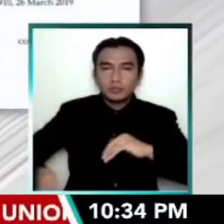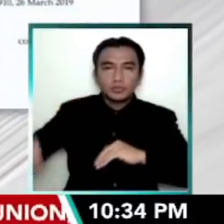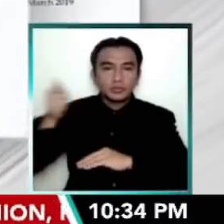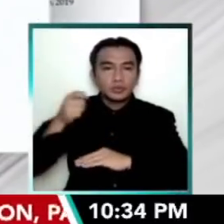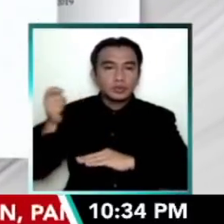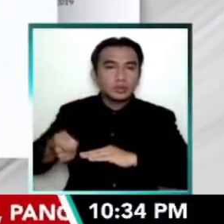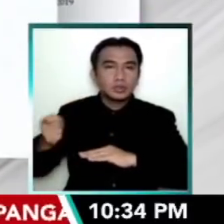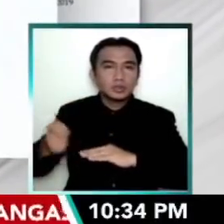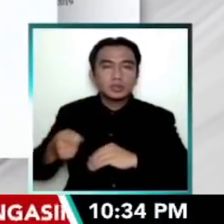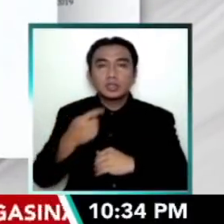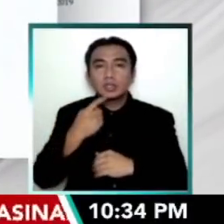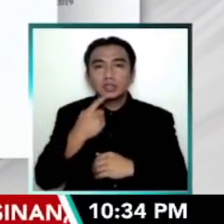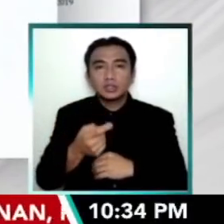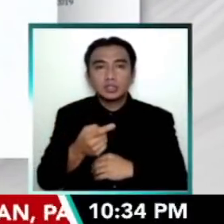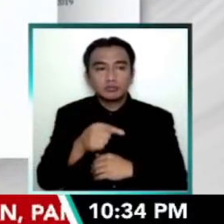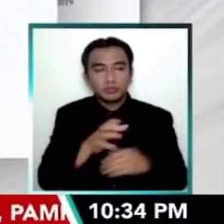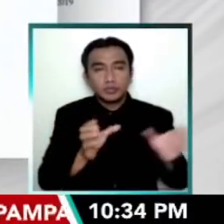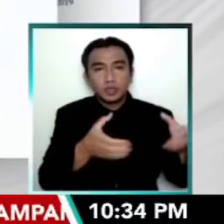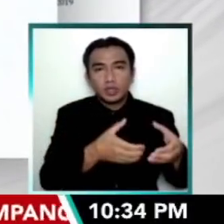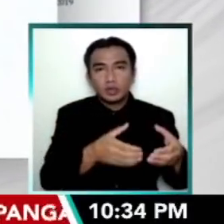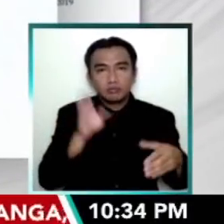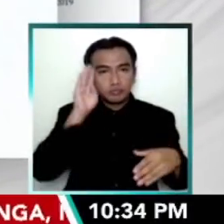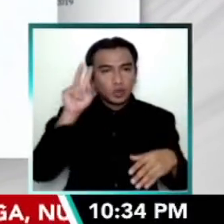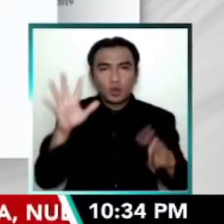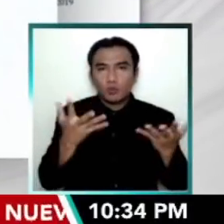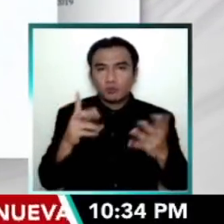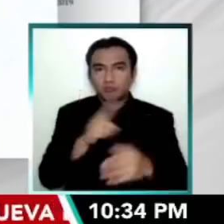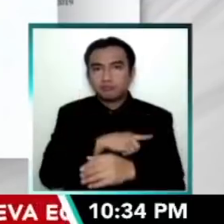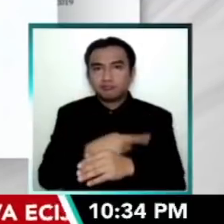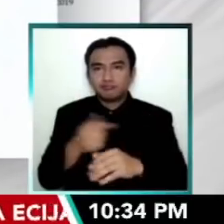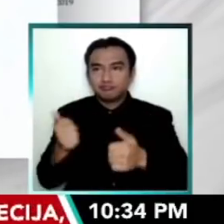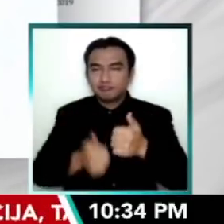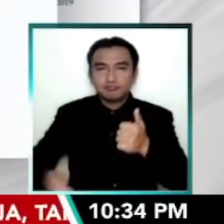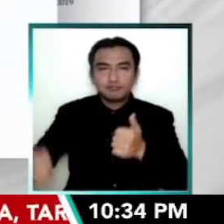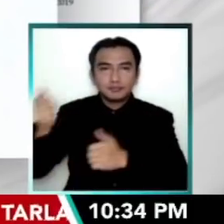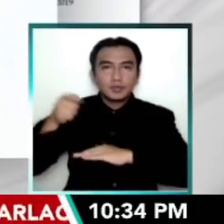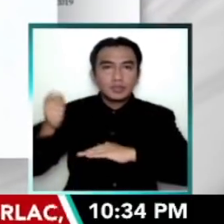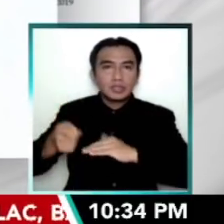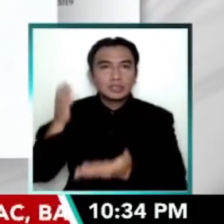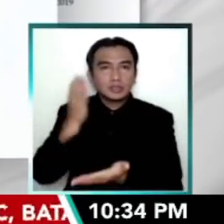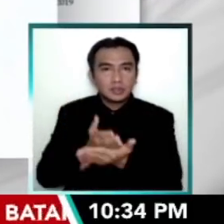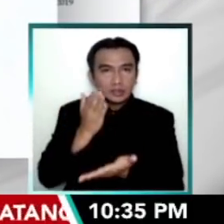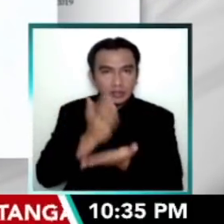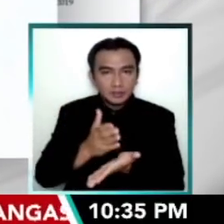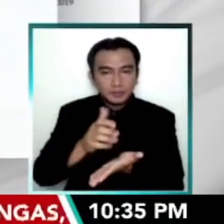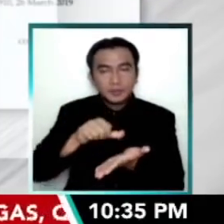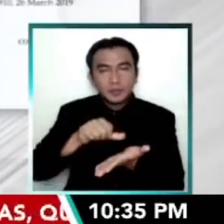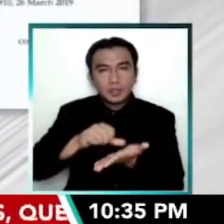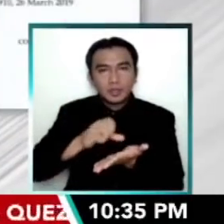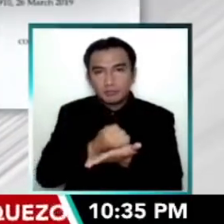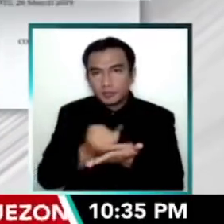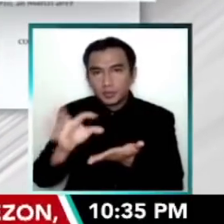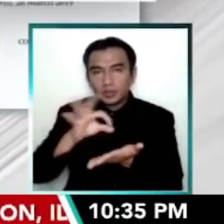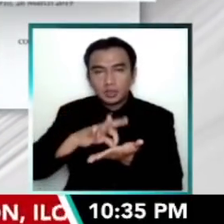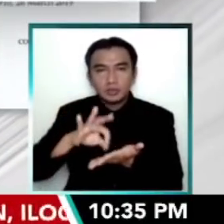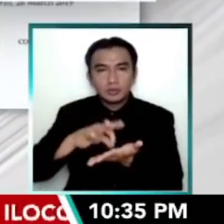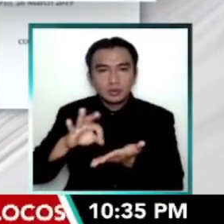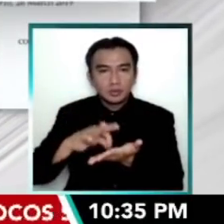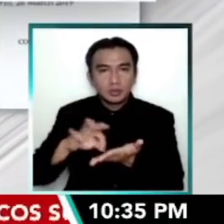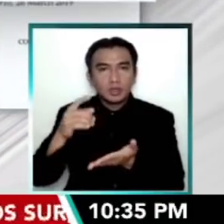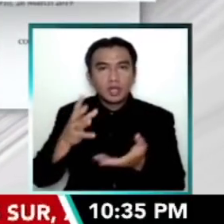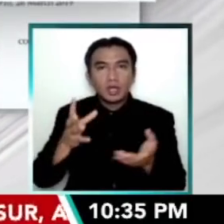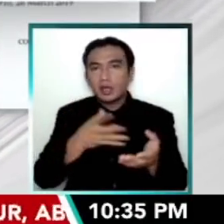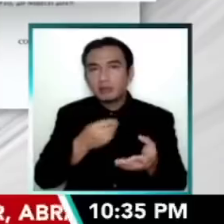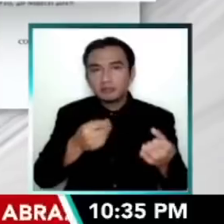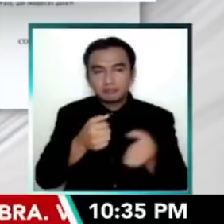Marcos, walang kapangyarihan ng Korte Suprema na pigilan ang canvassing ng Kongreso at proklamasyon kay Marcos. Tinukoy ni Mendoza ang